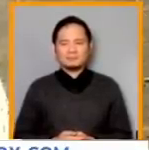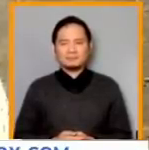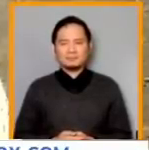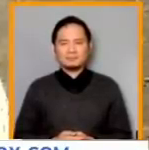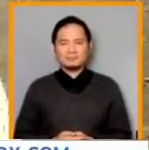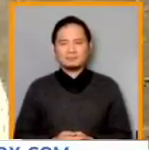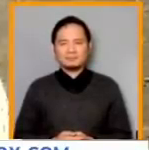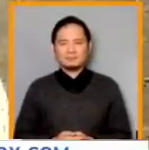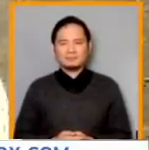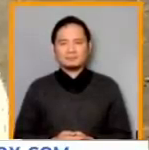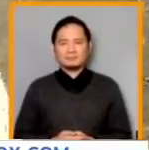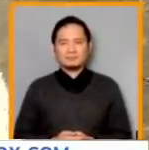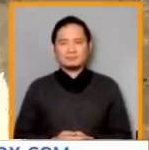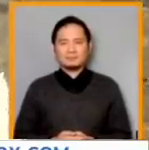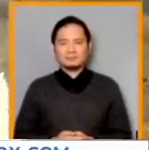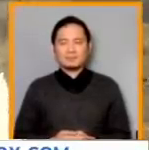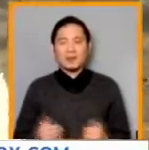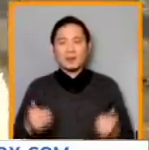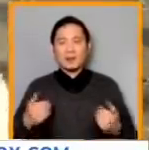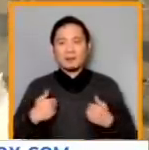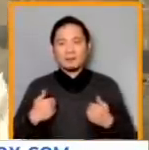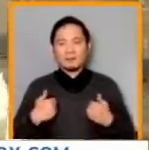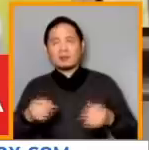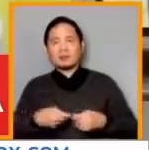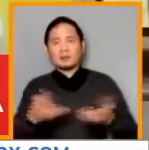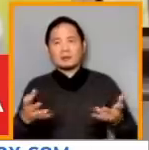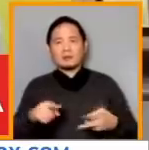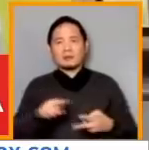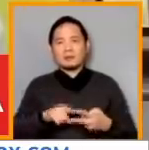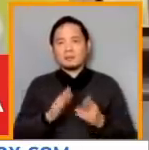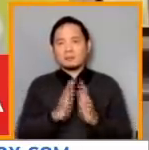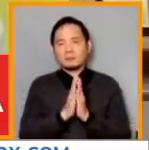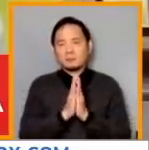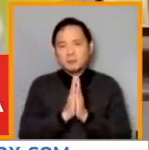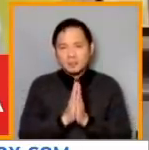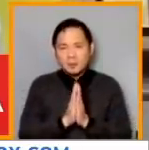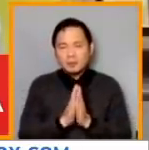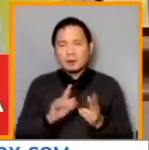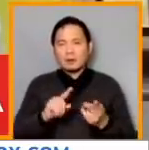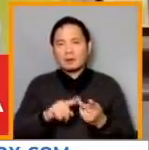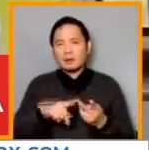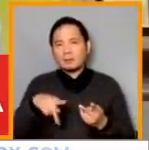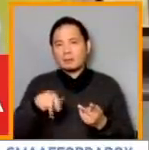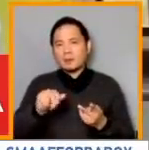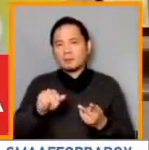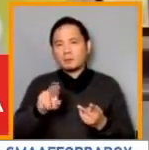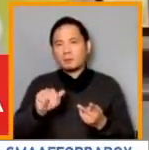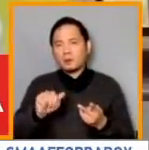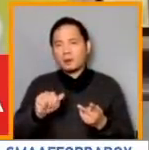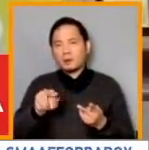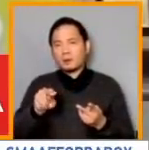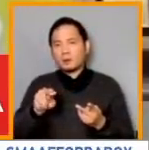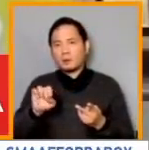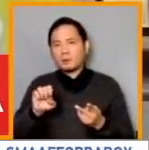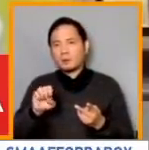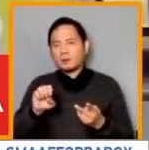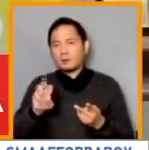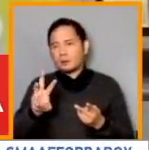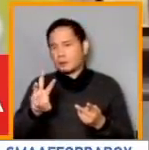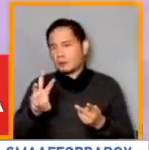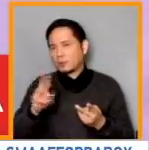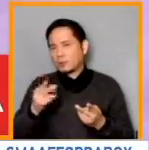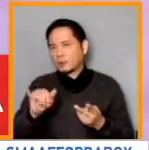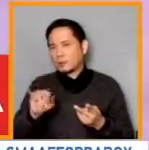COVID-19 vaccine sa Myanmar at Papua New Guinea. Ayon kay DOH Undersecretary Maria Rosario Vergere, maraming